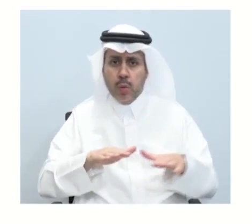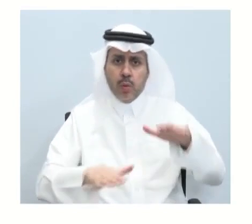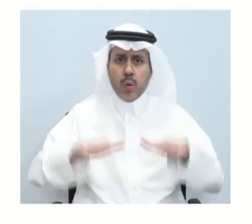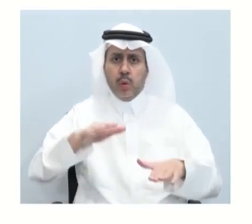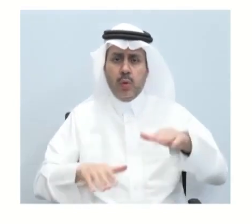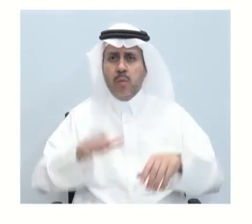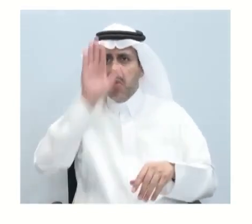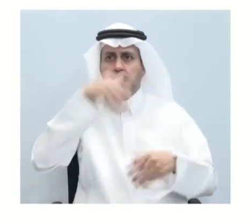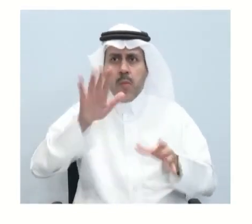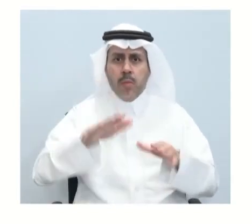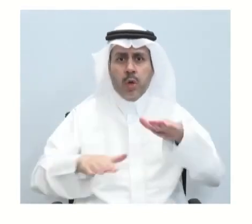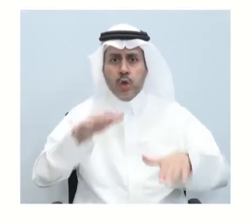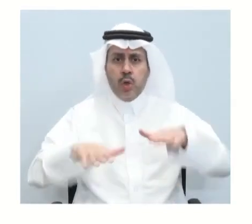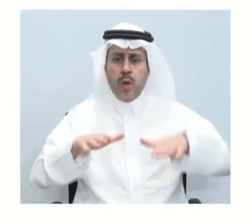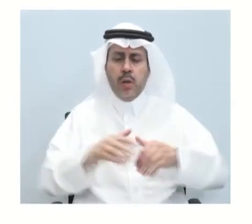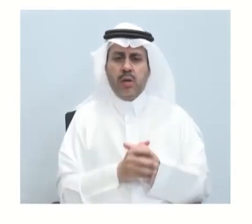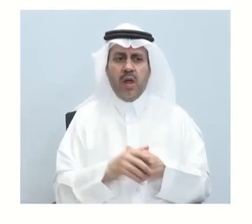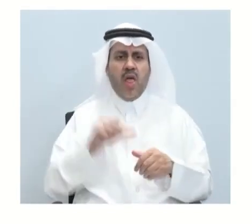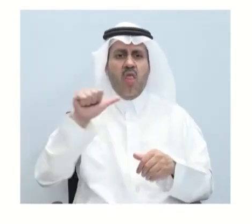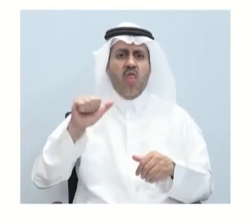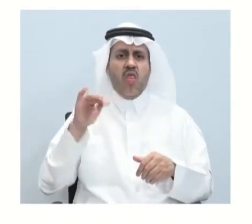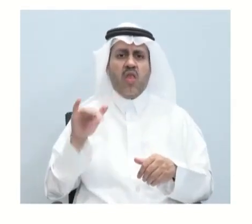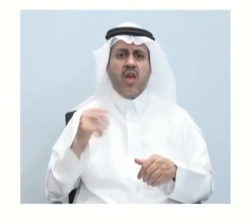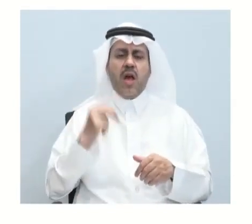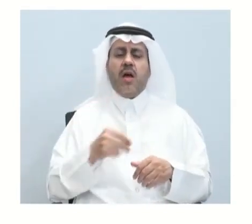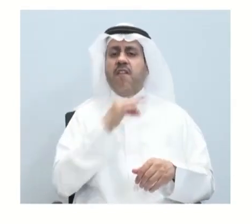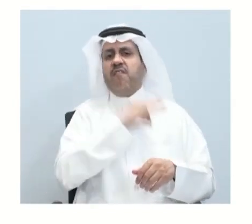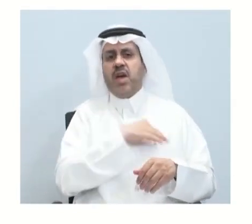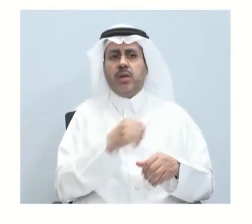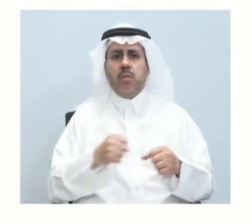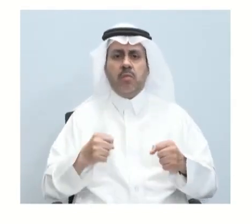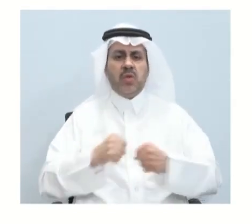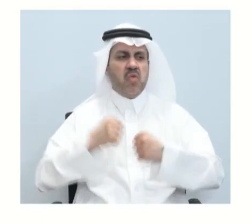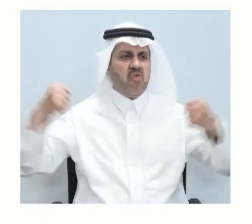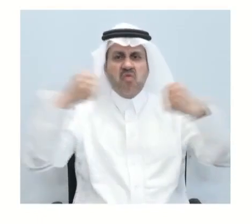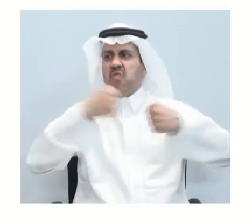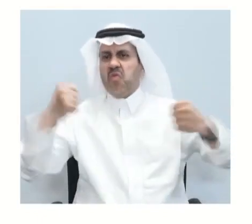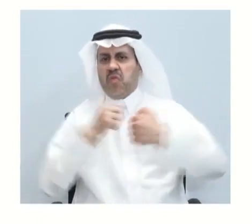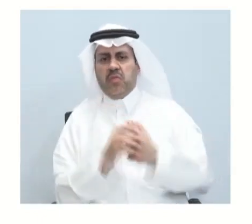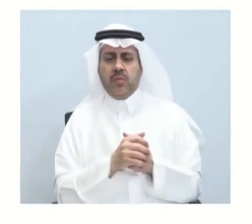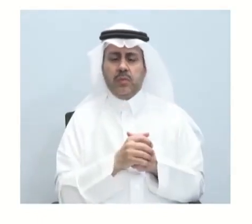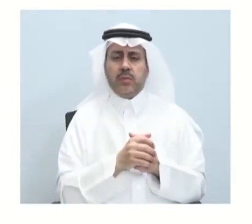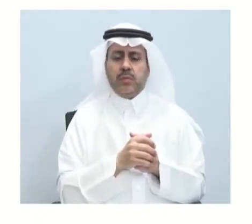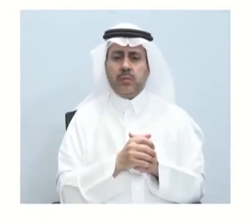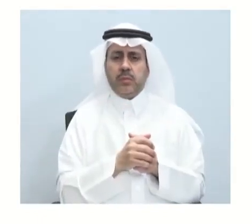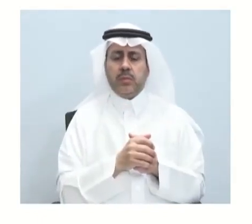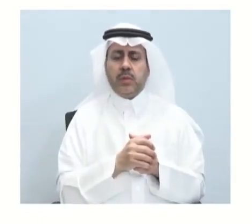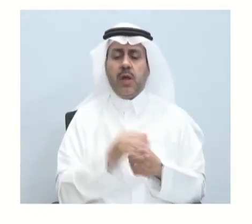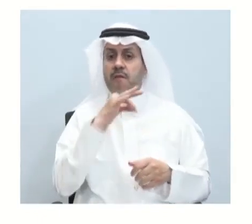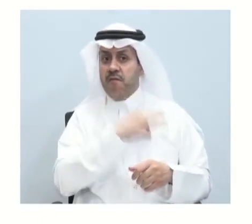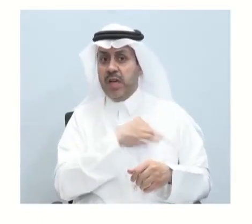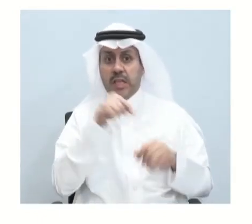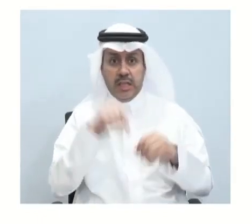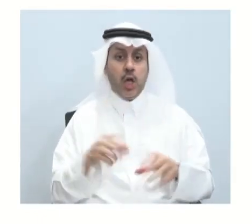فان هذا الاختلال ينتج عنه تضيع كثير من المصالح الدينيه والدنيويه من المصالح الدينيه والدنيويه